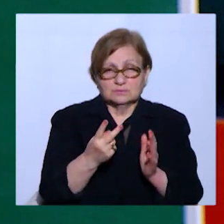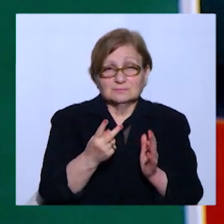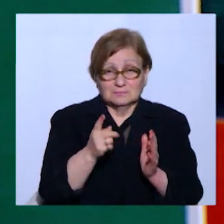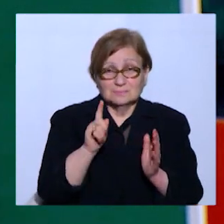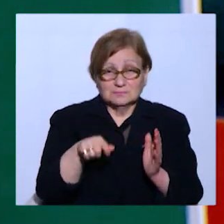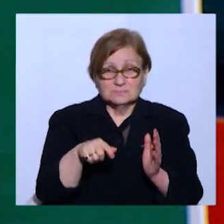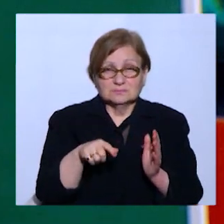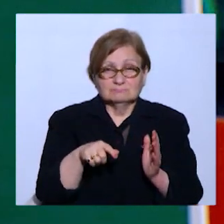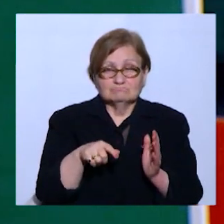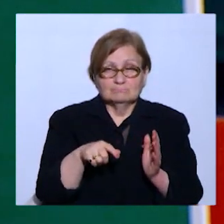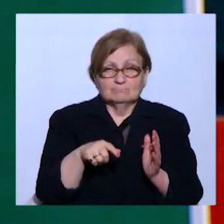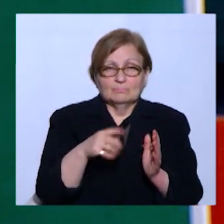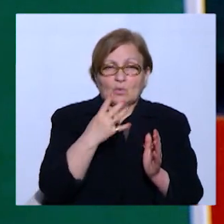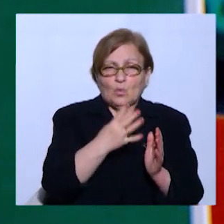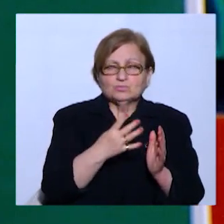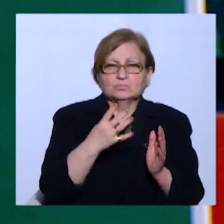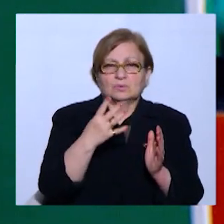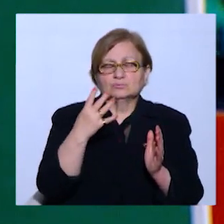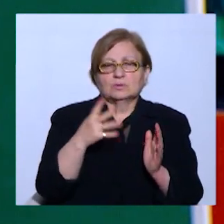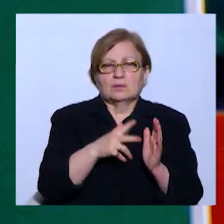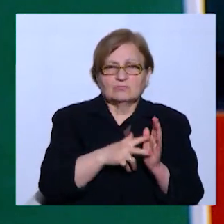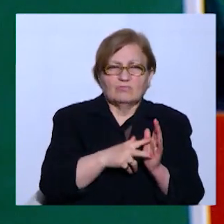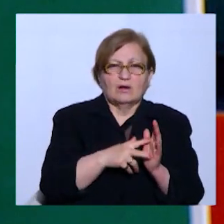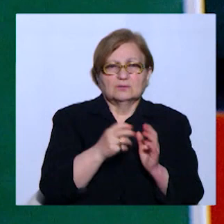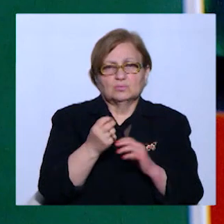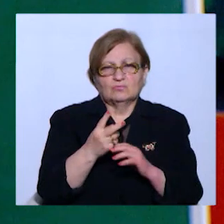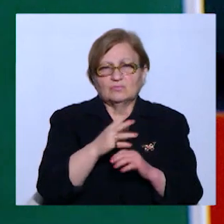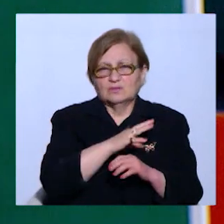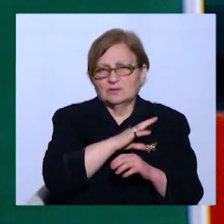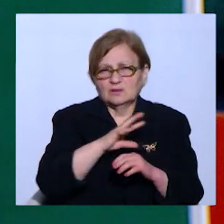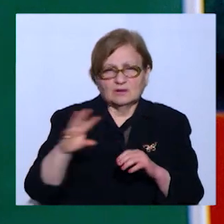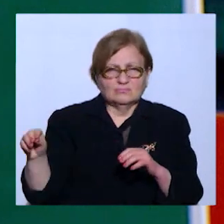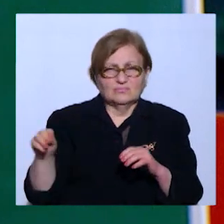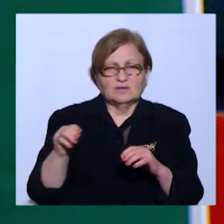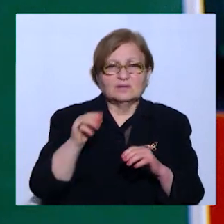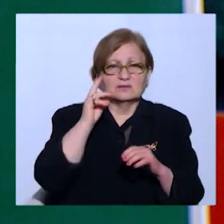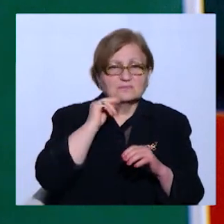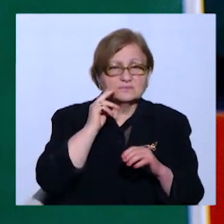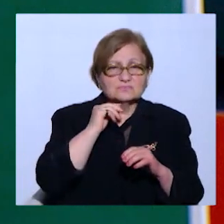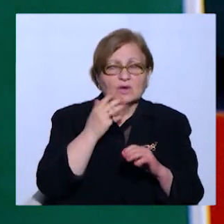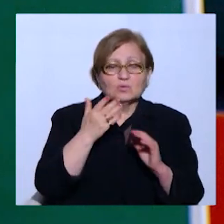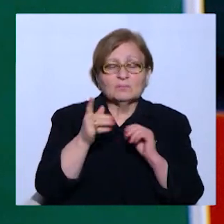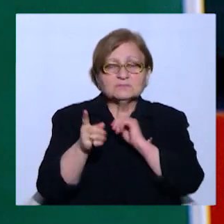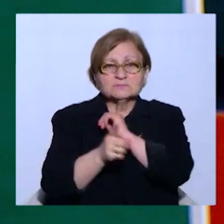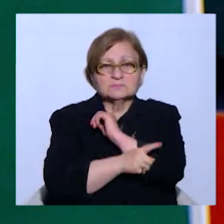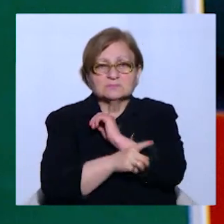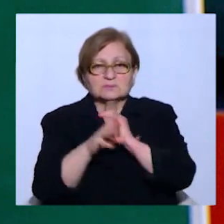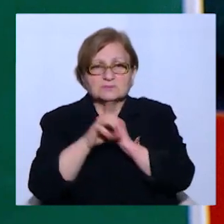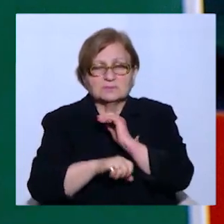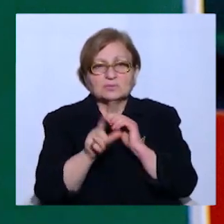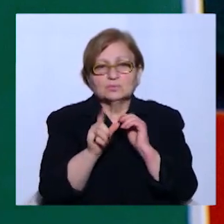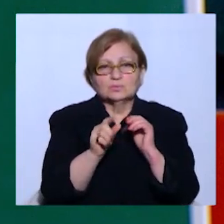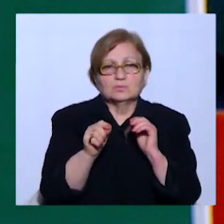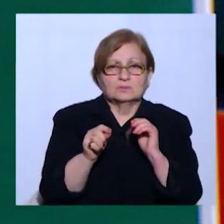გესმით? მას 4, 7, 8, 12, ყველა ის რიცხვი, რომელიც თარდება ლუწი